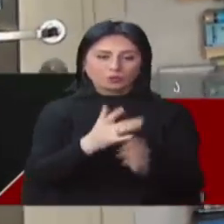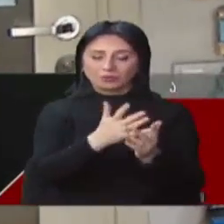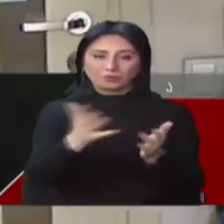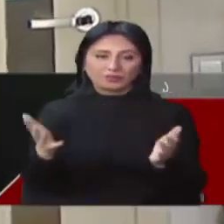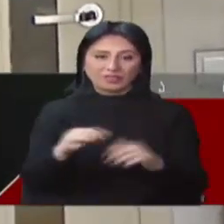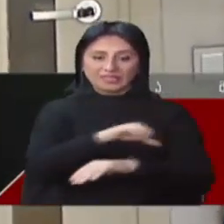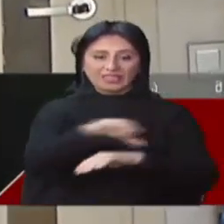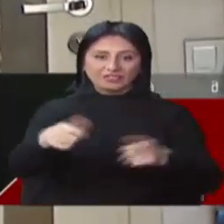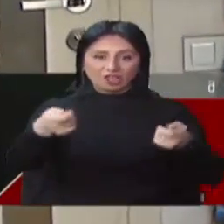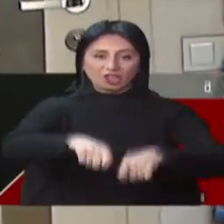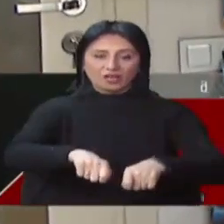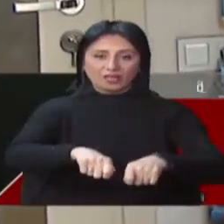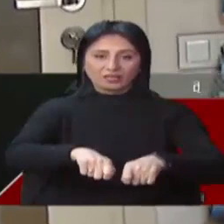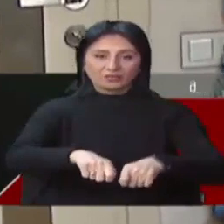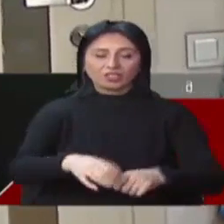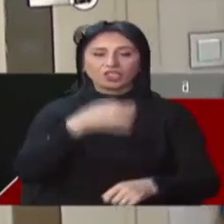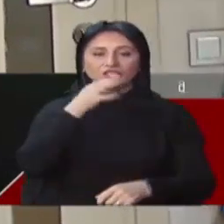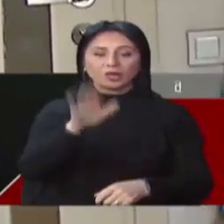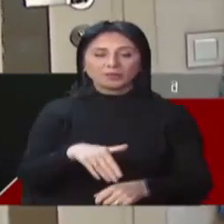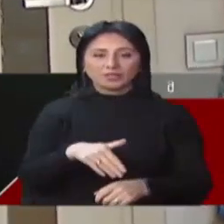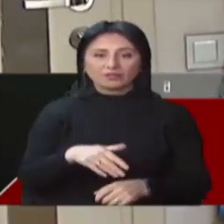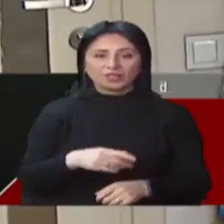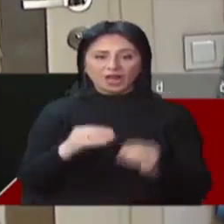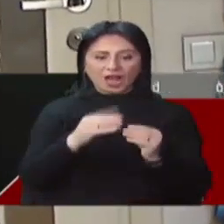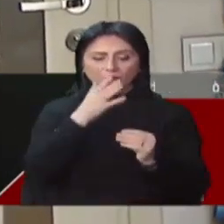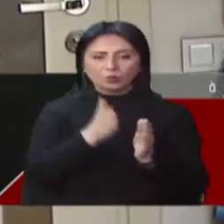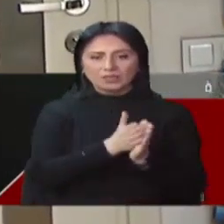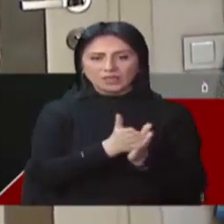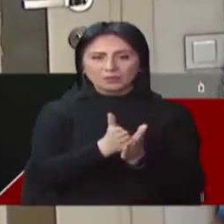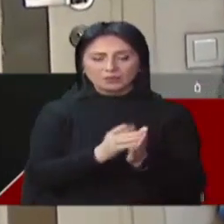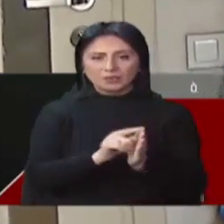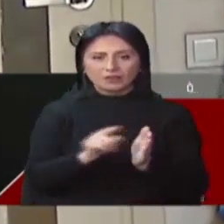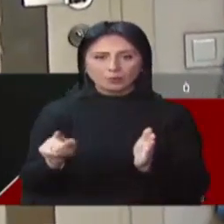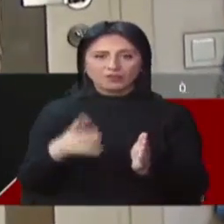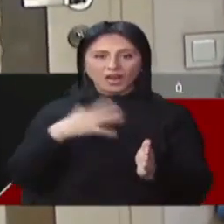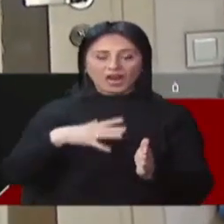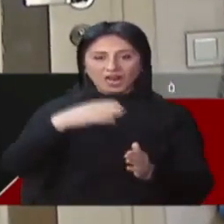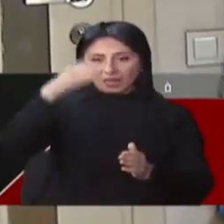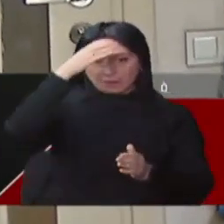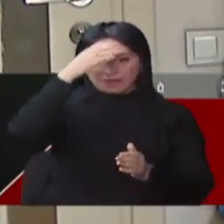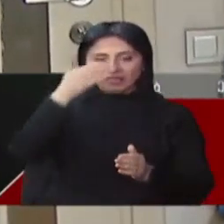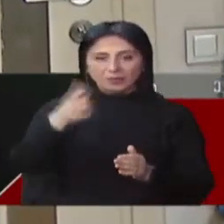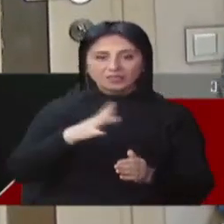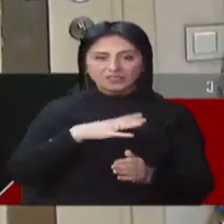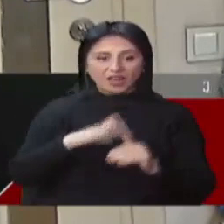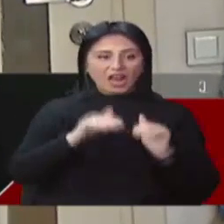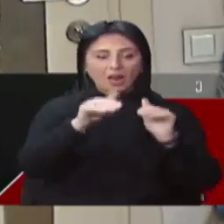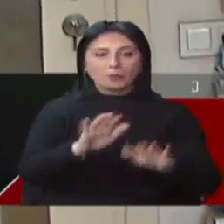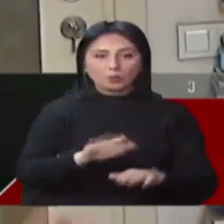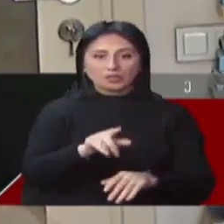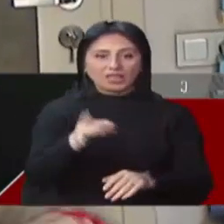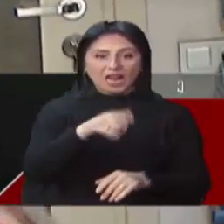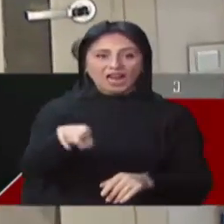შემდეგ, საზღვარი ჩაიკეტა და შემდეგ ათეული წლების განმავლობაში ქართული მეცნიერებისთვის იყო ხელმიუწვდომელი